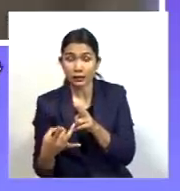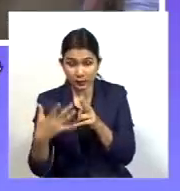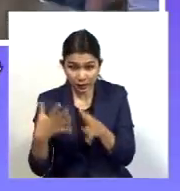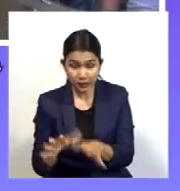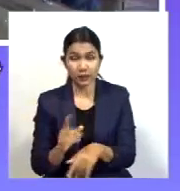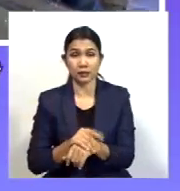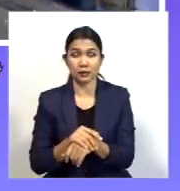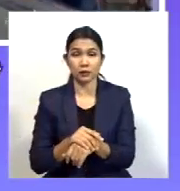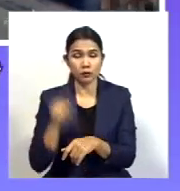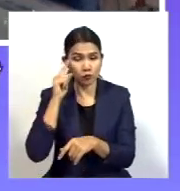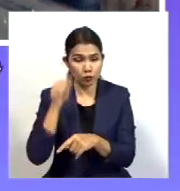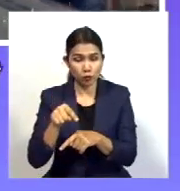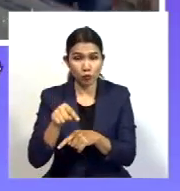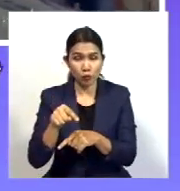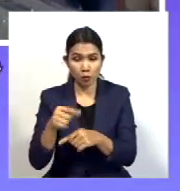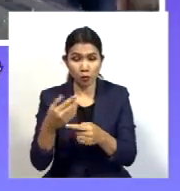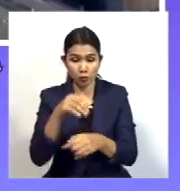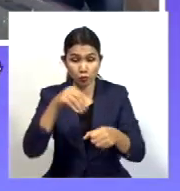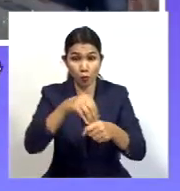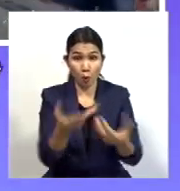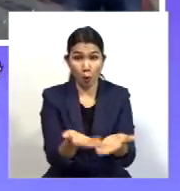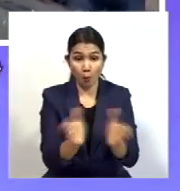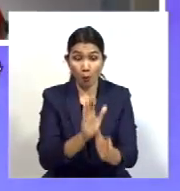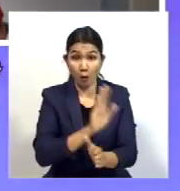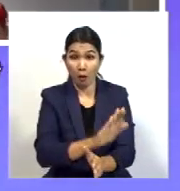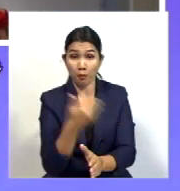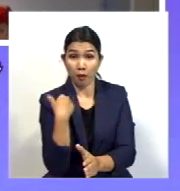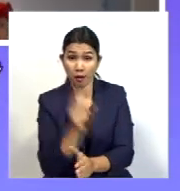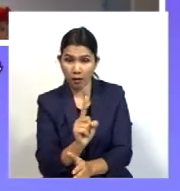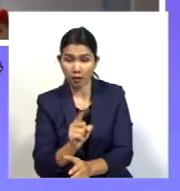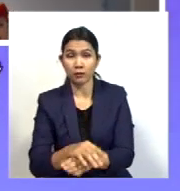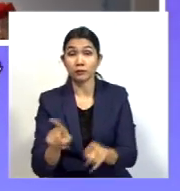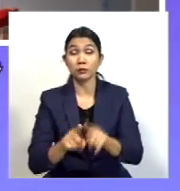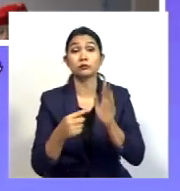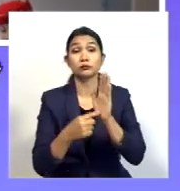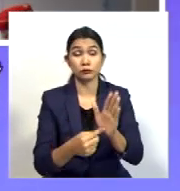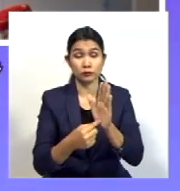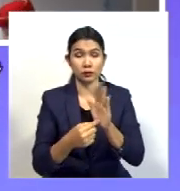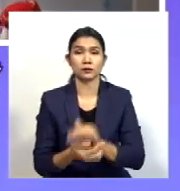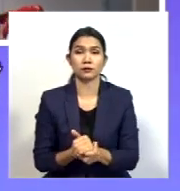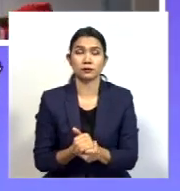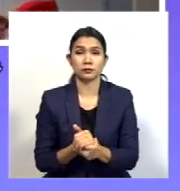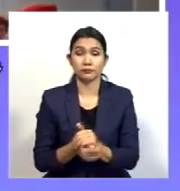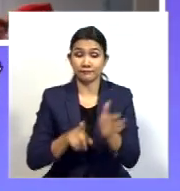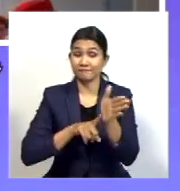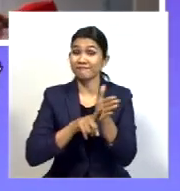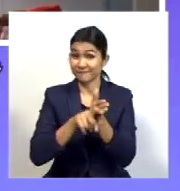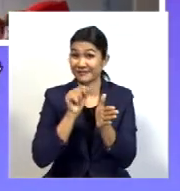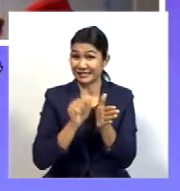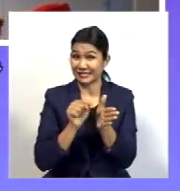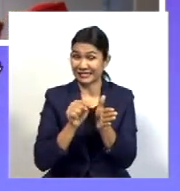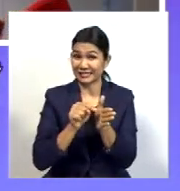นอยู่ในครอบครัวนั้นๆหรือเปล่าเพราะฉะนั้นในการยกตัวอย่างนะครับว่าเชื้อตัวนี้เนี่ยอยู่